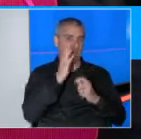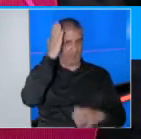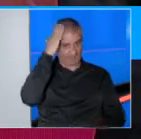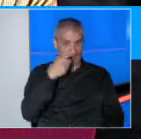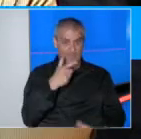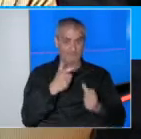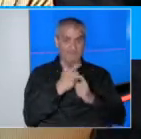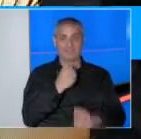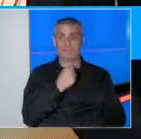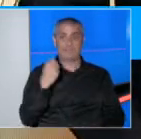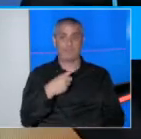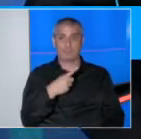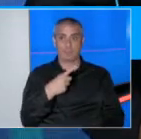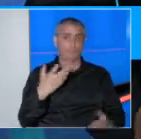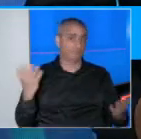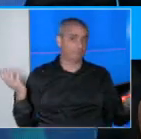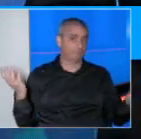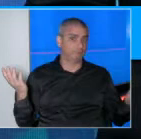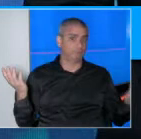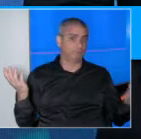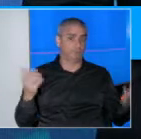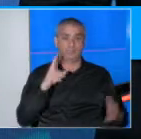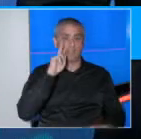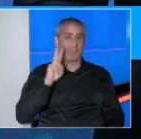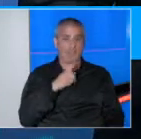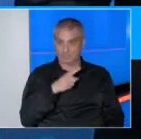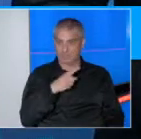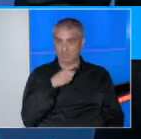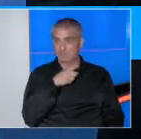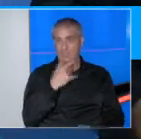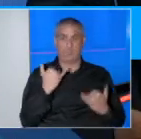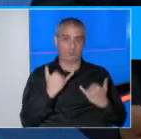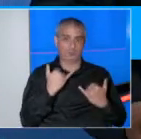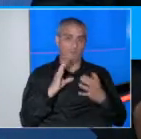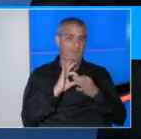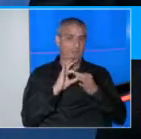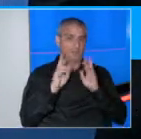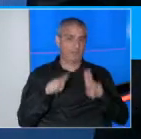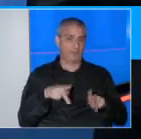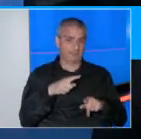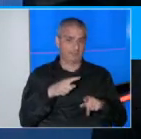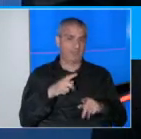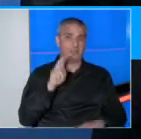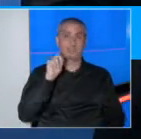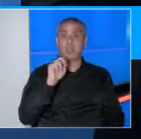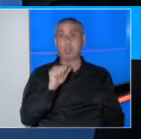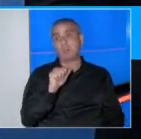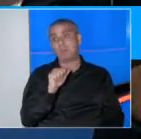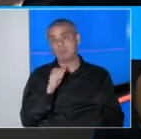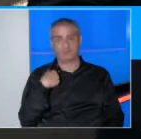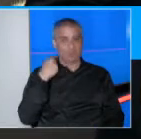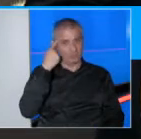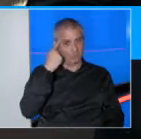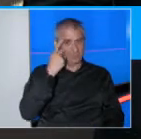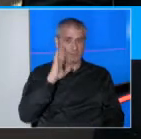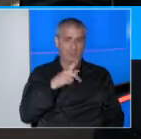בנט, המפלגת ימינה. איילת שקד, היא כרגע איתו לגמרי. ניר אורבך, שאנחנו יודעים